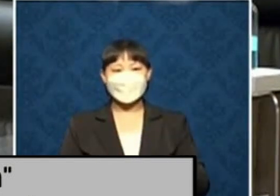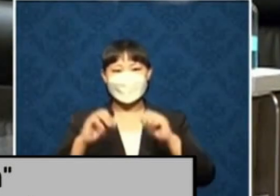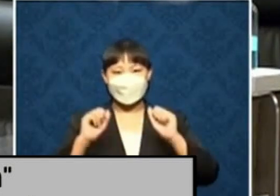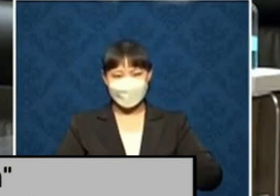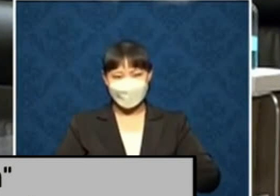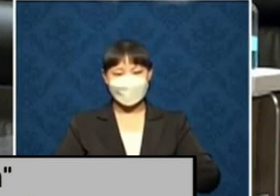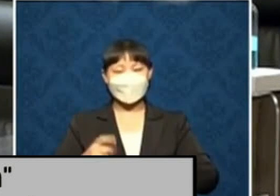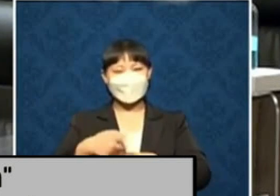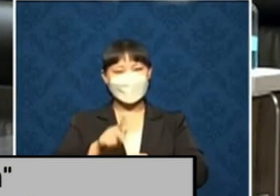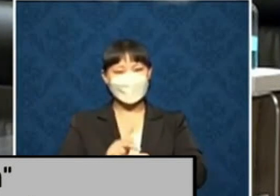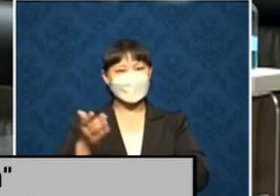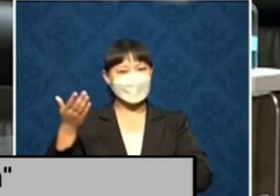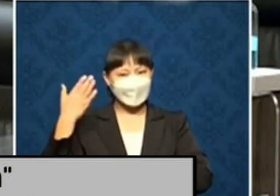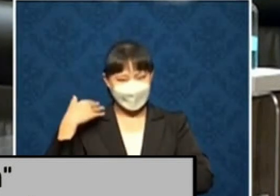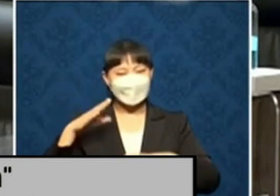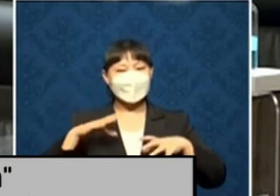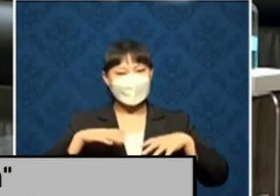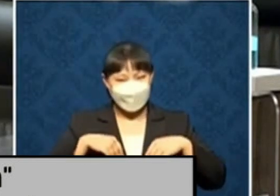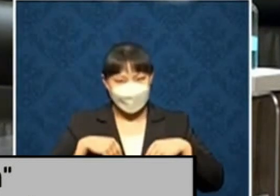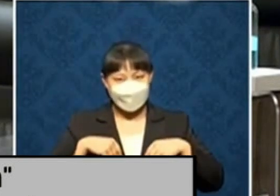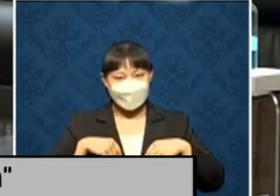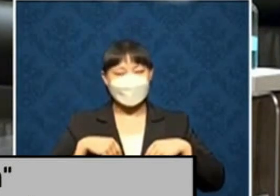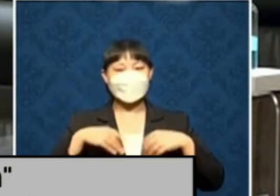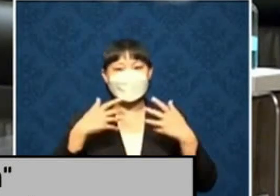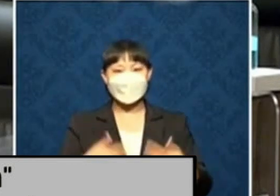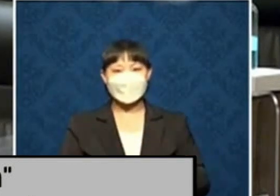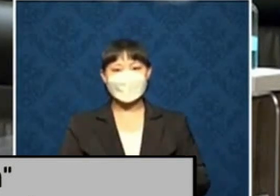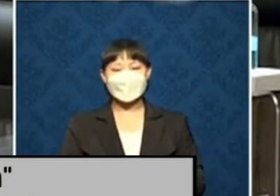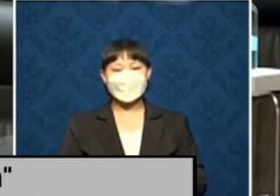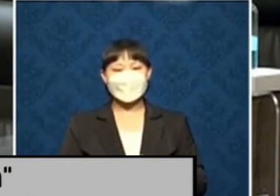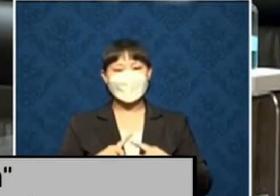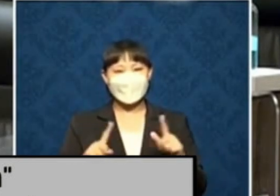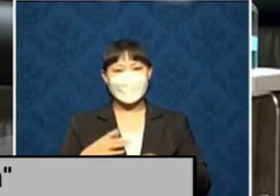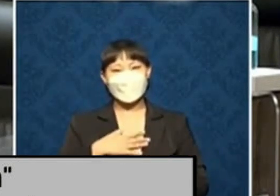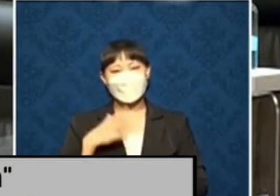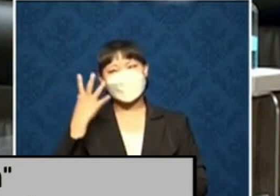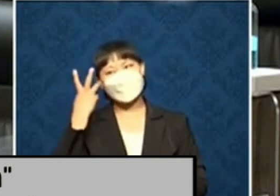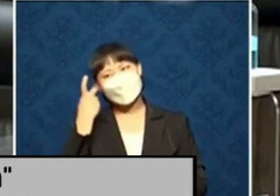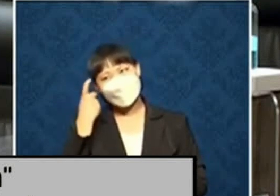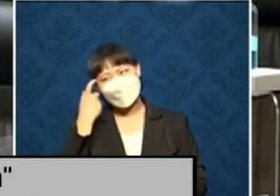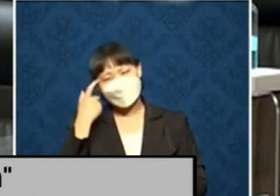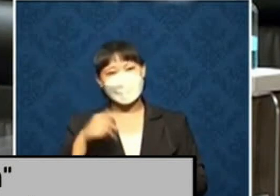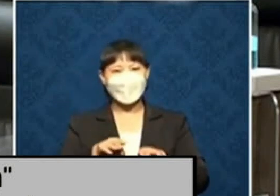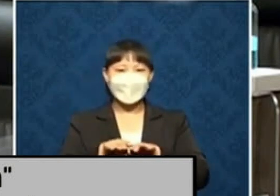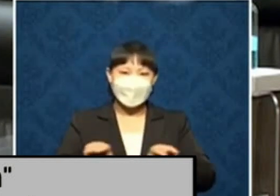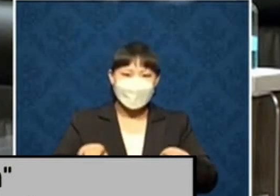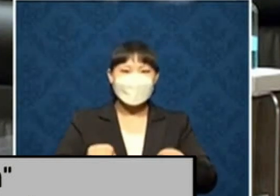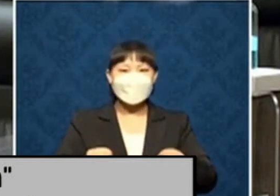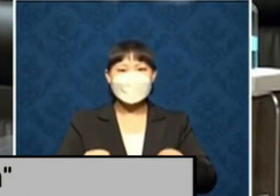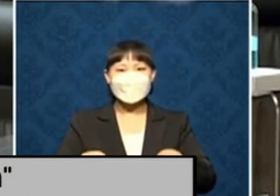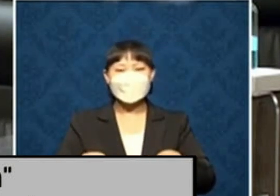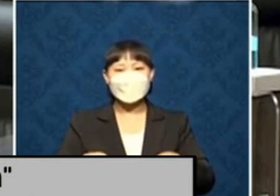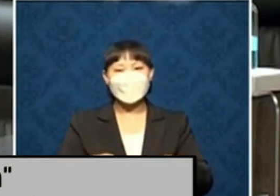านเมื่อสักครู่นะครับผมจำเป็นต้องเคารพนะครับถือว่าท่านได้วินิจฉัยไปแล้วแต่ผมกังวลเป็นอย่างยิ่งกับท่านประธานที่จะเป็นบรรทัดฐานนะครับก